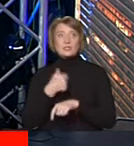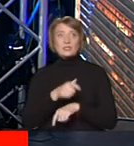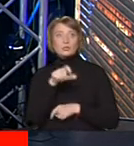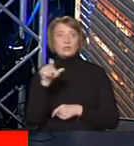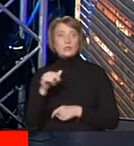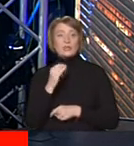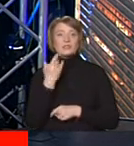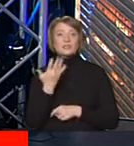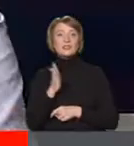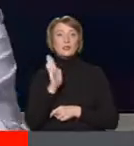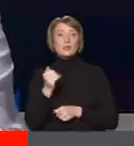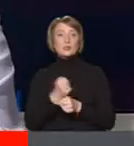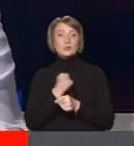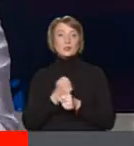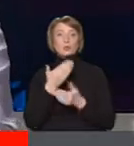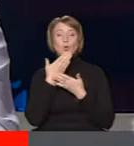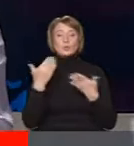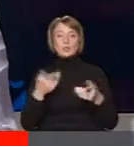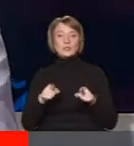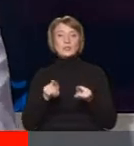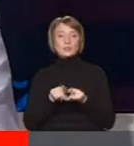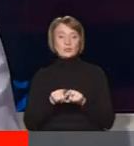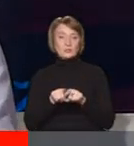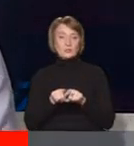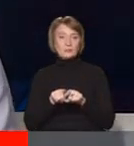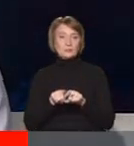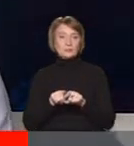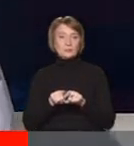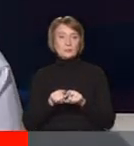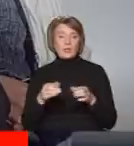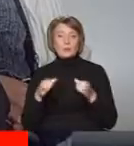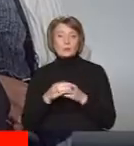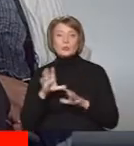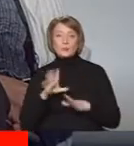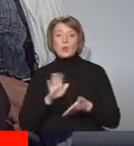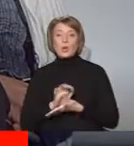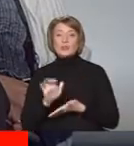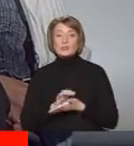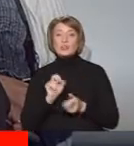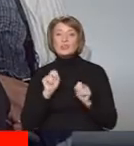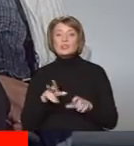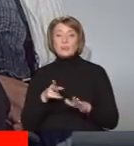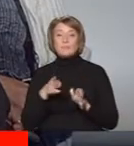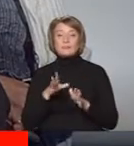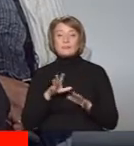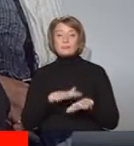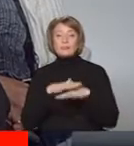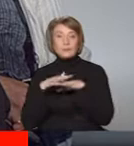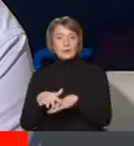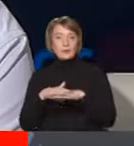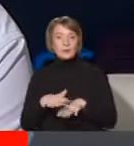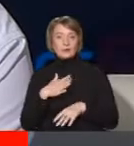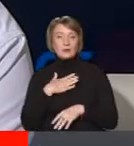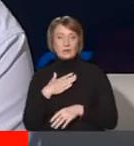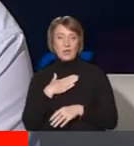листівки, зараз ми будемо робити останні на три тижні виборчої кампанії чорнобілу газету. Так? Чим більше люди скинетесь на наш